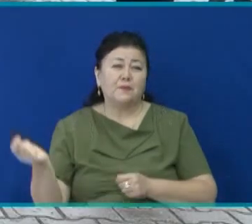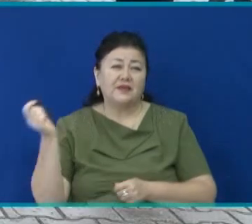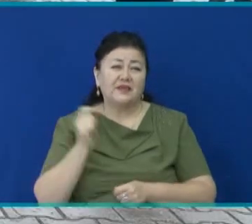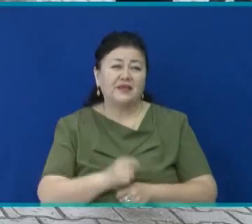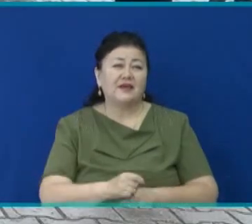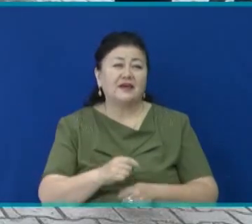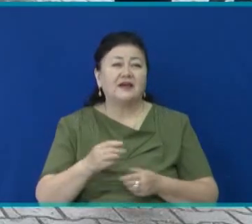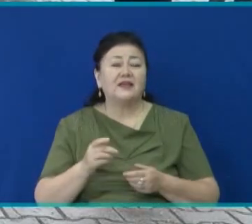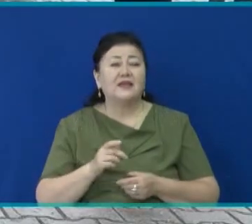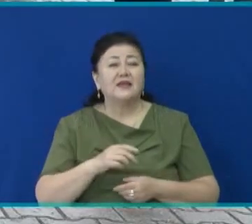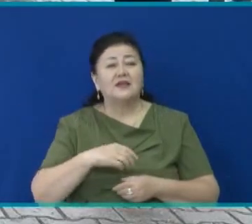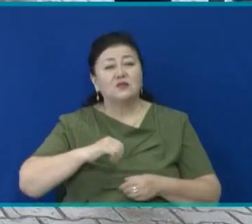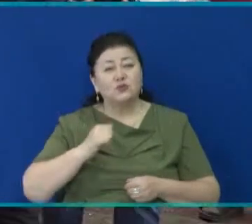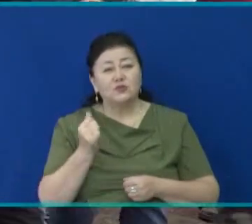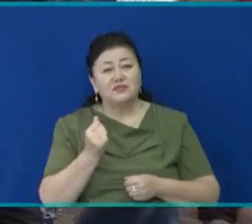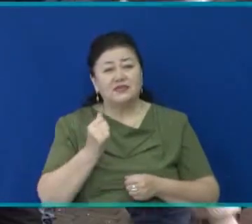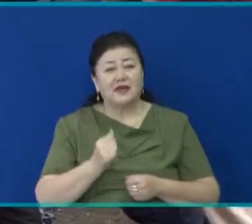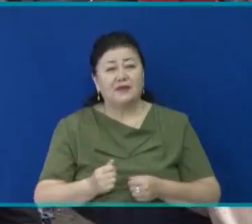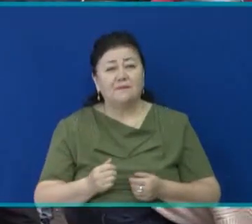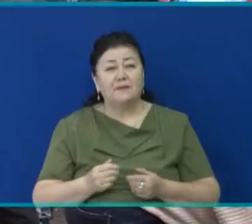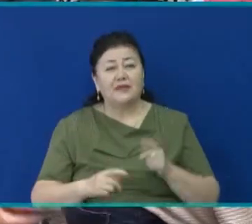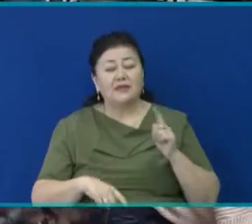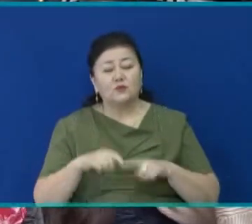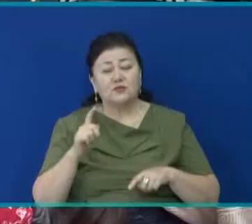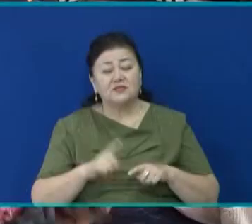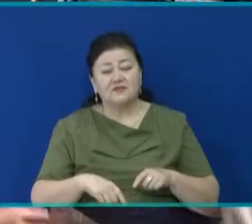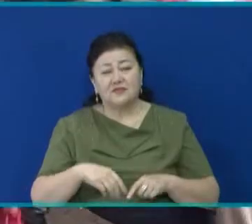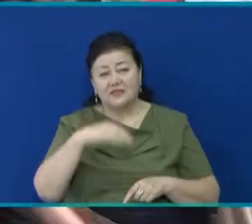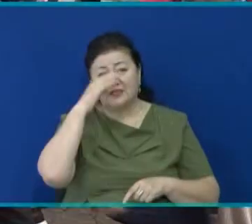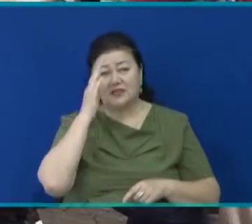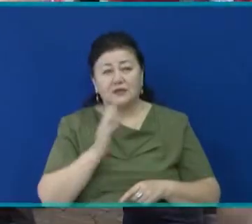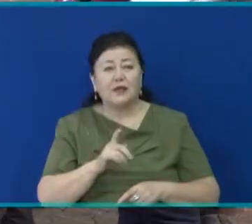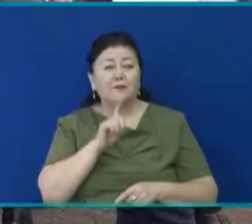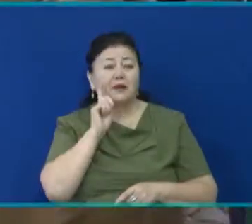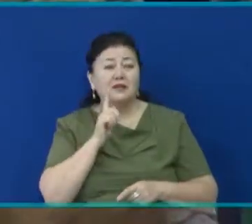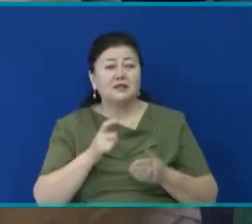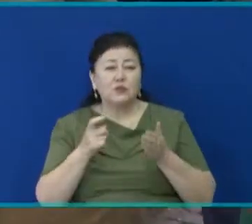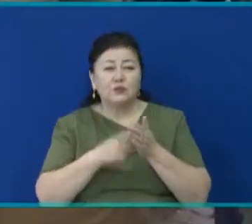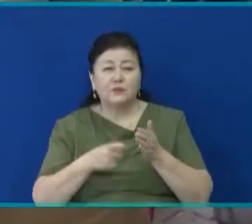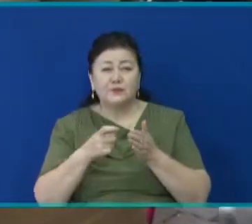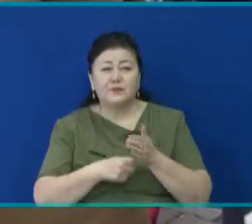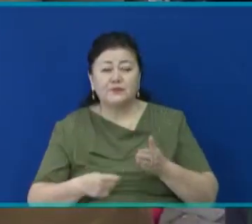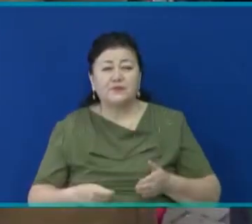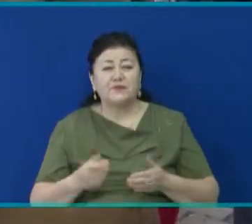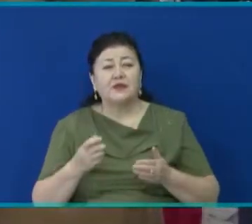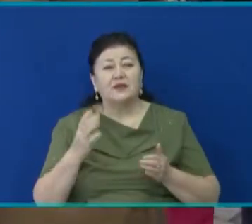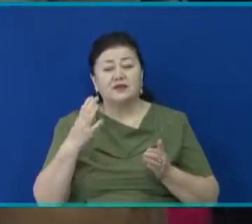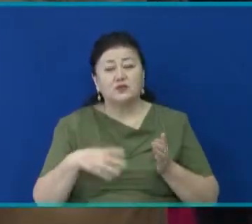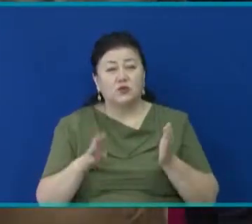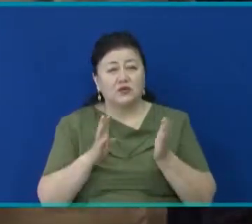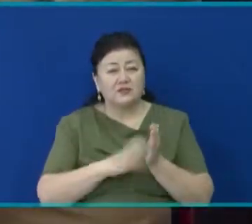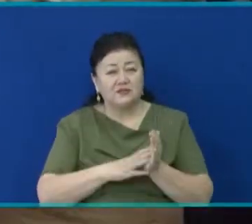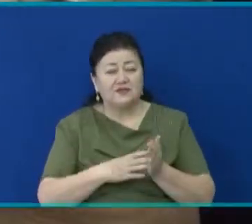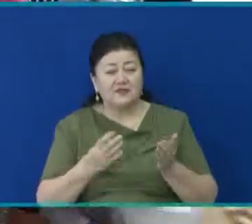солдат. Среди команд, состоявших из детей военнослужащих, военно-патриотический клуб «ЖАЗ» Барлауше городской общеобразовательной школы номер